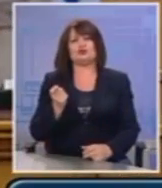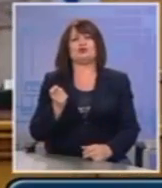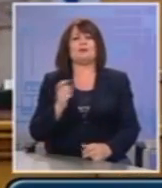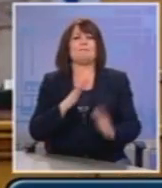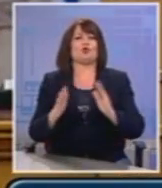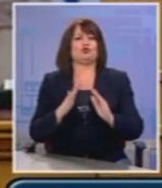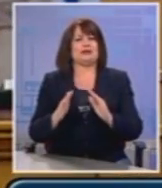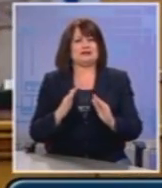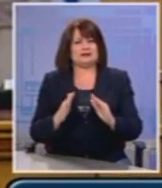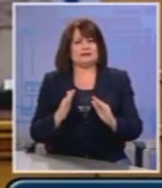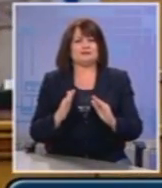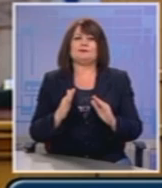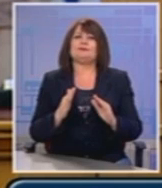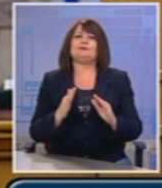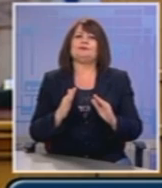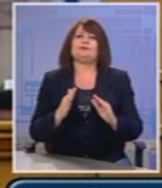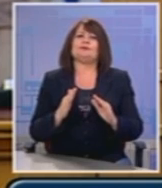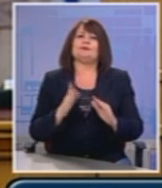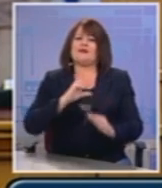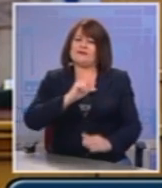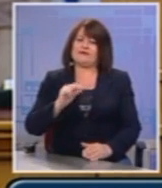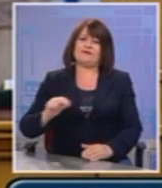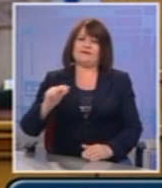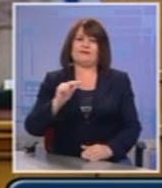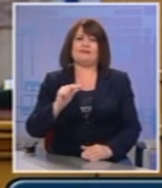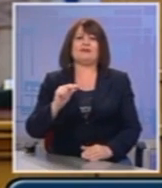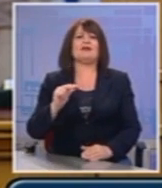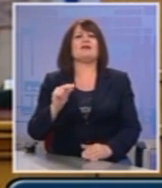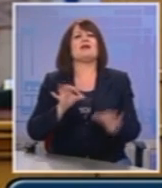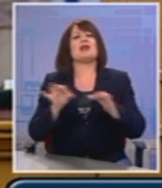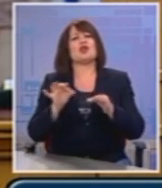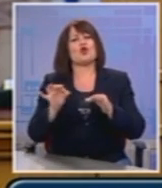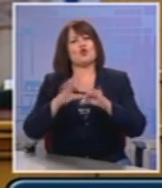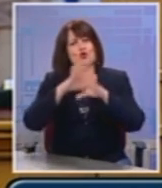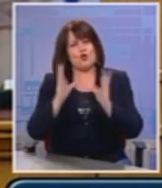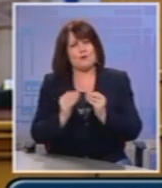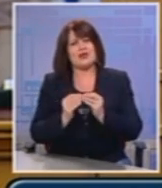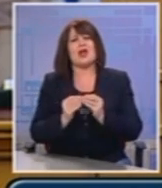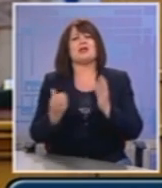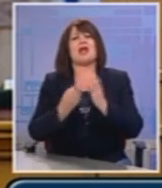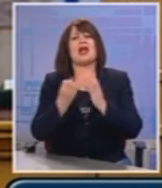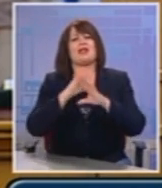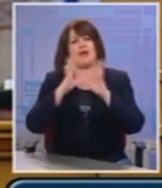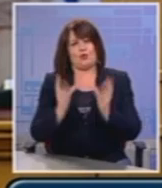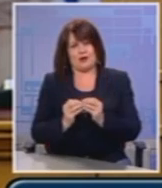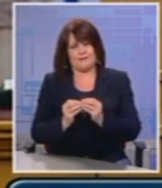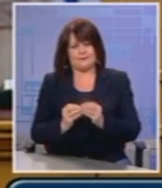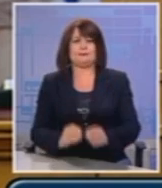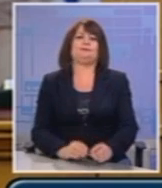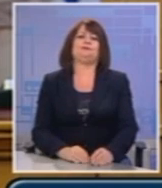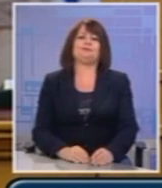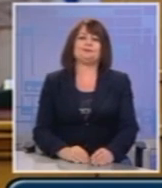προάσπιση της κοινής μας και κληρονομιάς και των κοινών μας αγαθών στην